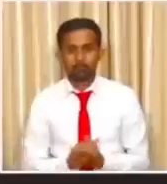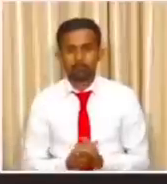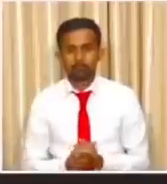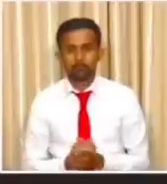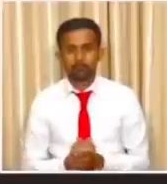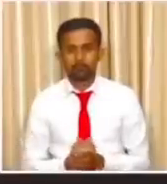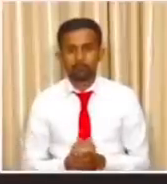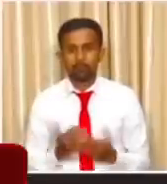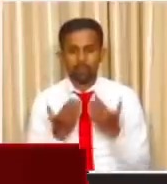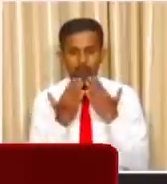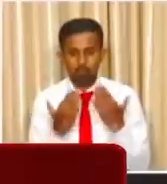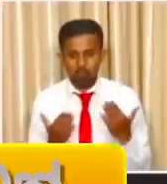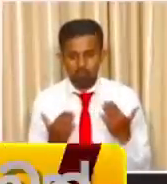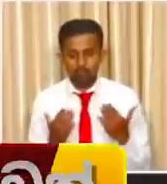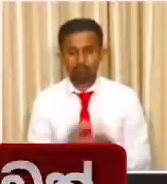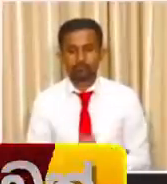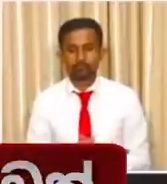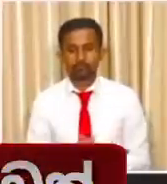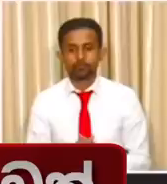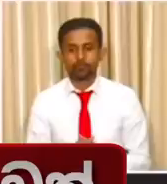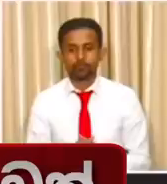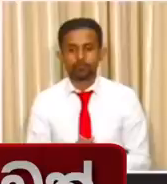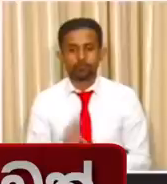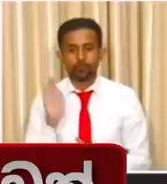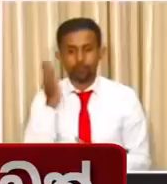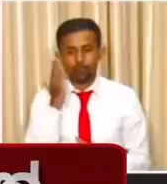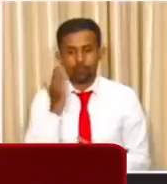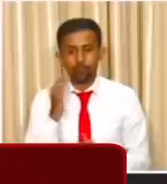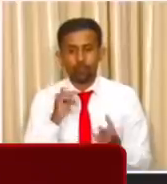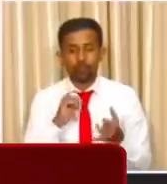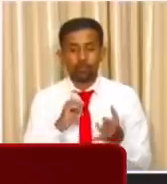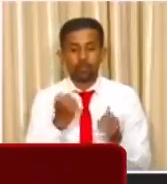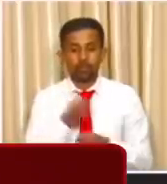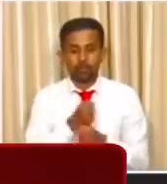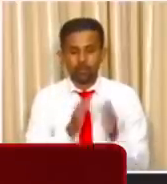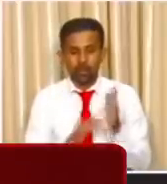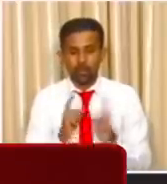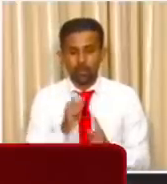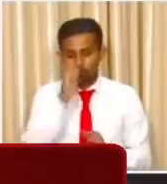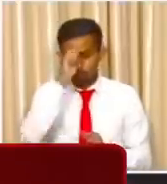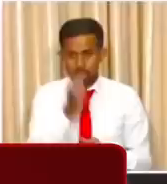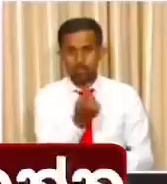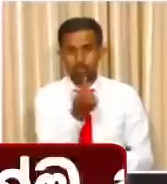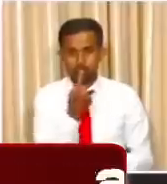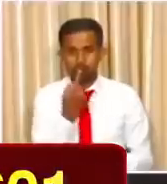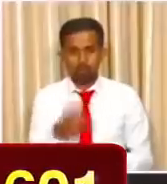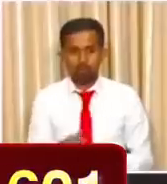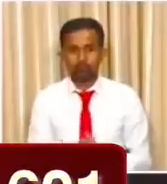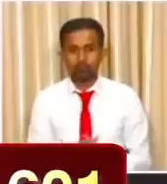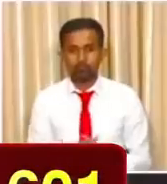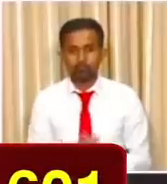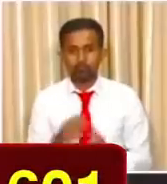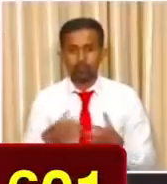භවිෂ්‍යති මූලාසනින මන්ත්‍රීතුමනි විශේෂයෙන්ම සියඹලාපිටියේ ගරු රාජ්‍ය අමාත්‍යතුමා කිව්වා